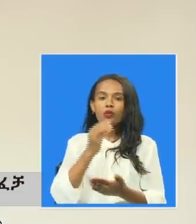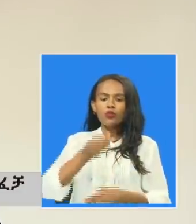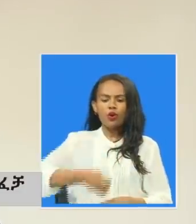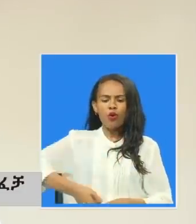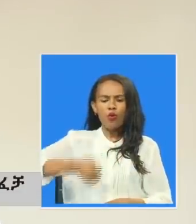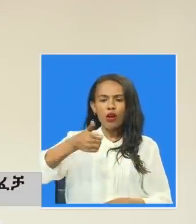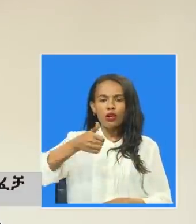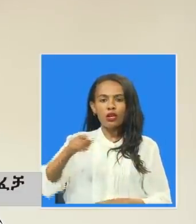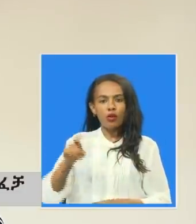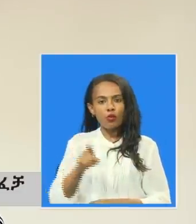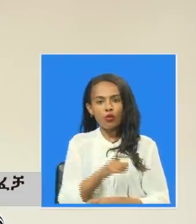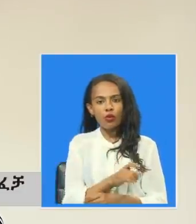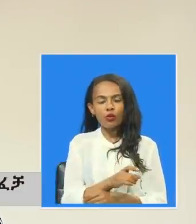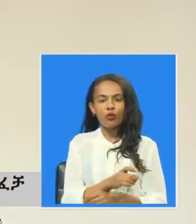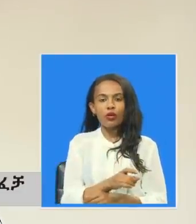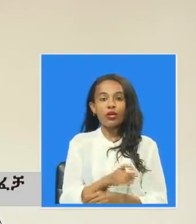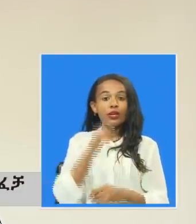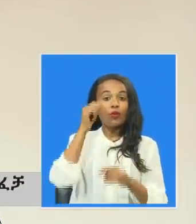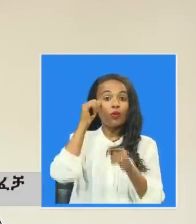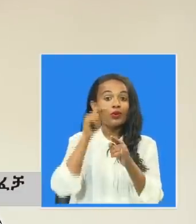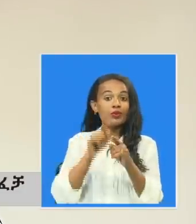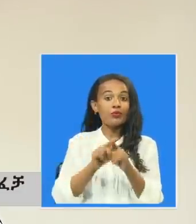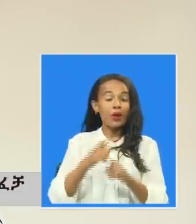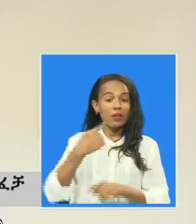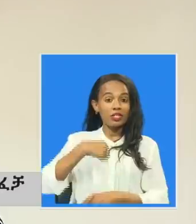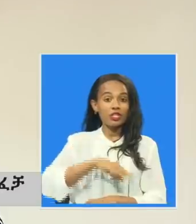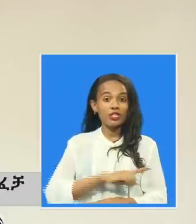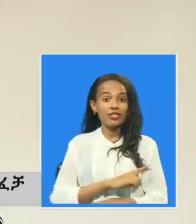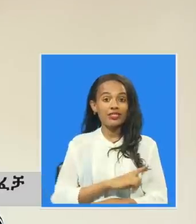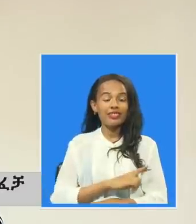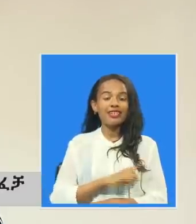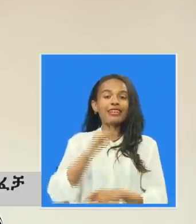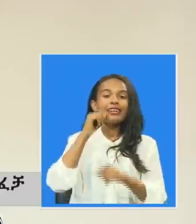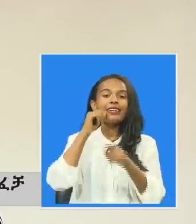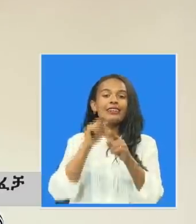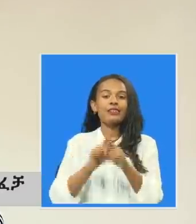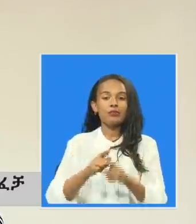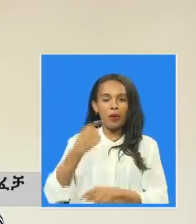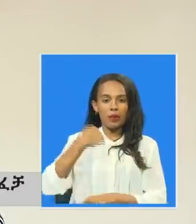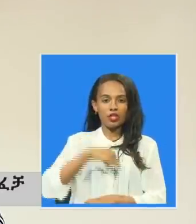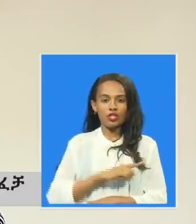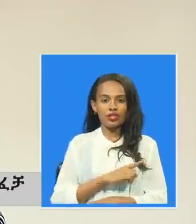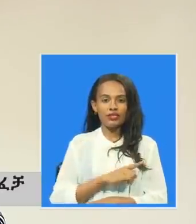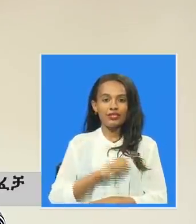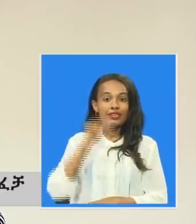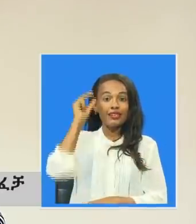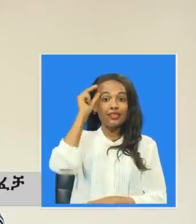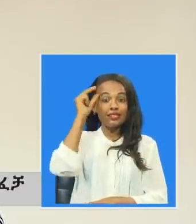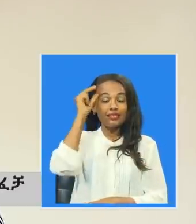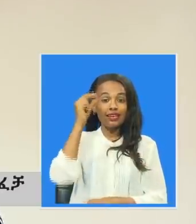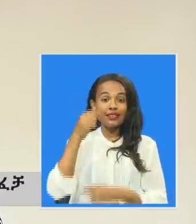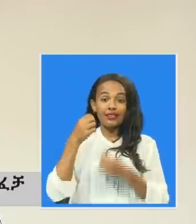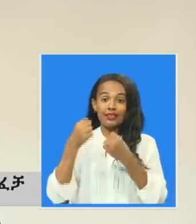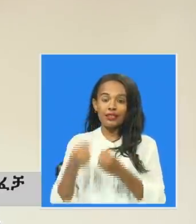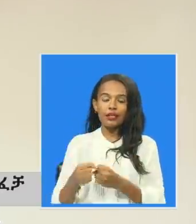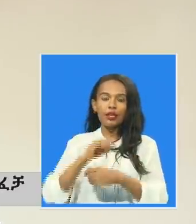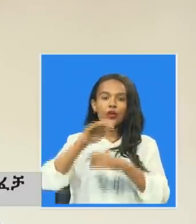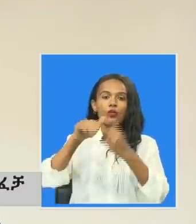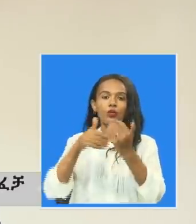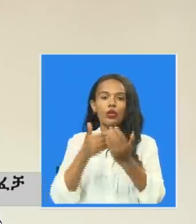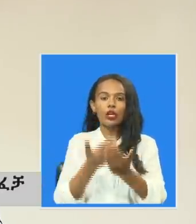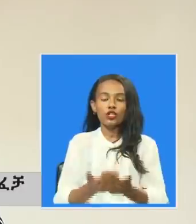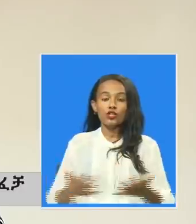ዋነኛው የሆነው የወንድማማችነት የእህትማማችነት እሴት እንዲጠነክር